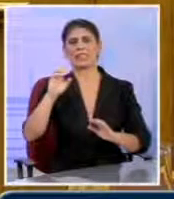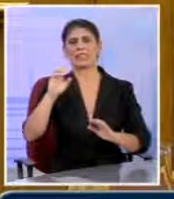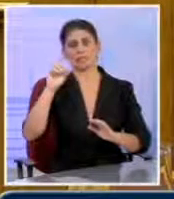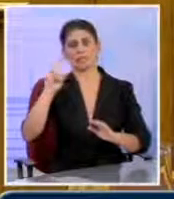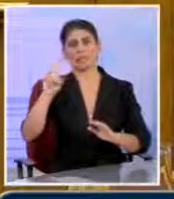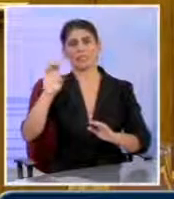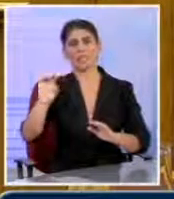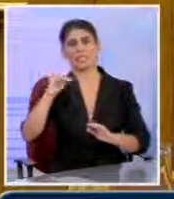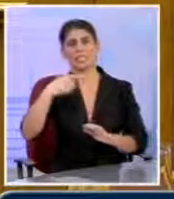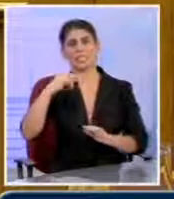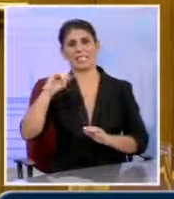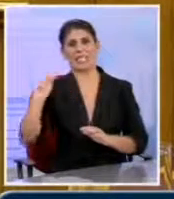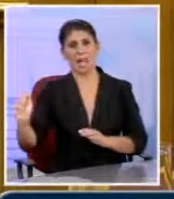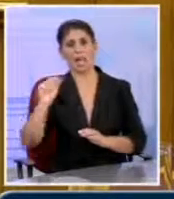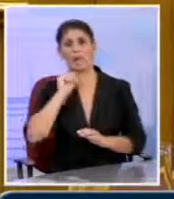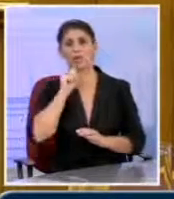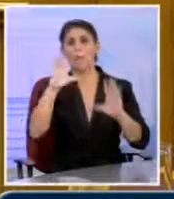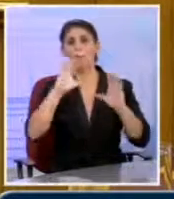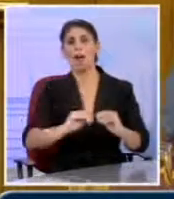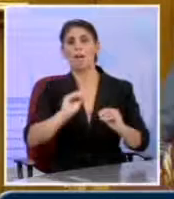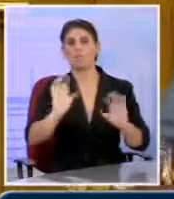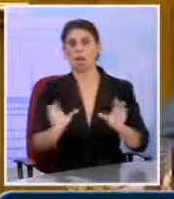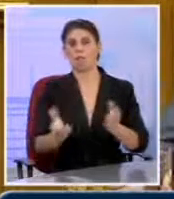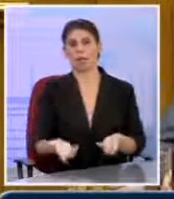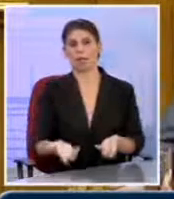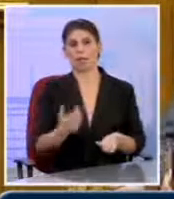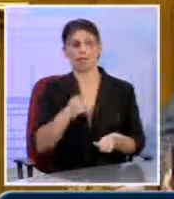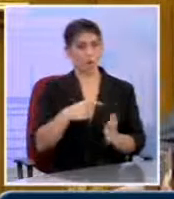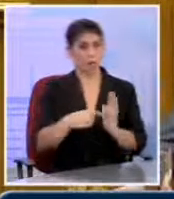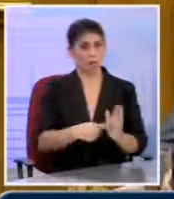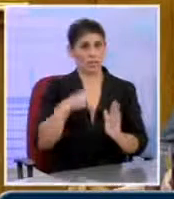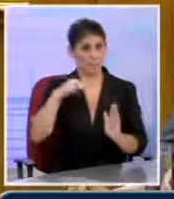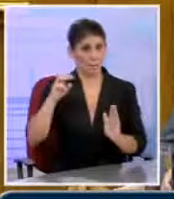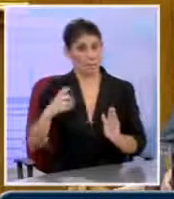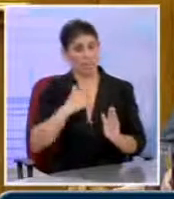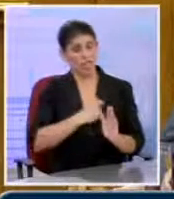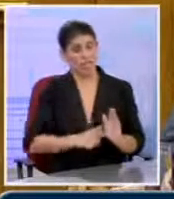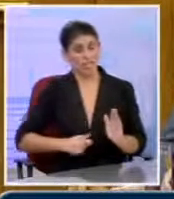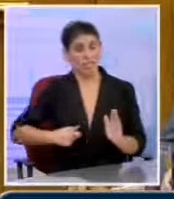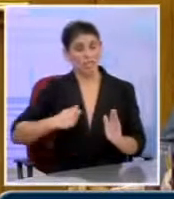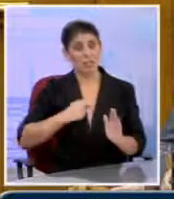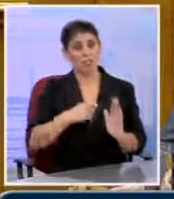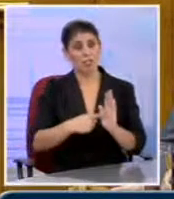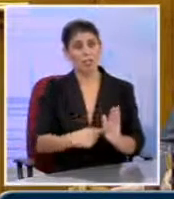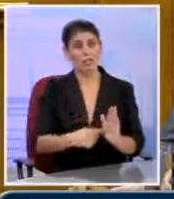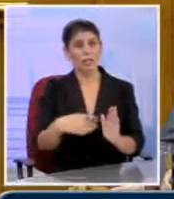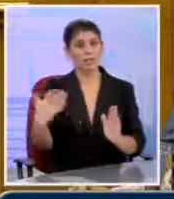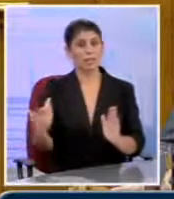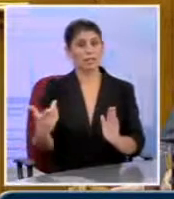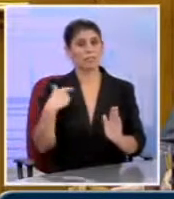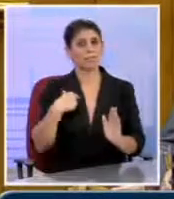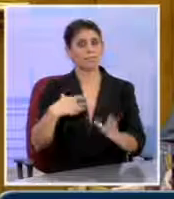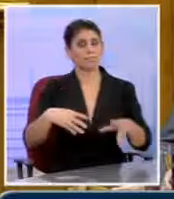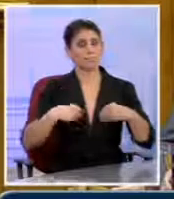ΕΡΤ. Το χρονικό αυτό σκιαγραφεί στην ελληνική μηντιακή πραγματικότητα δυστυχώς την υπόκληση ενός μέρους του